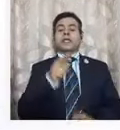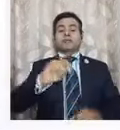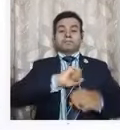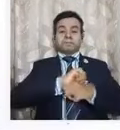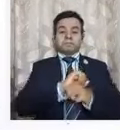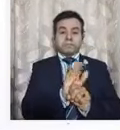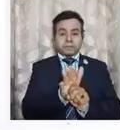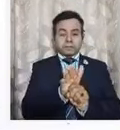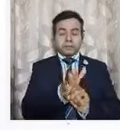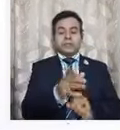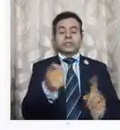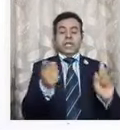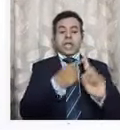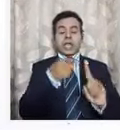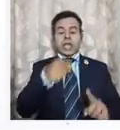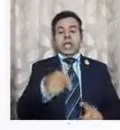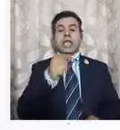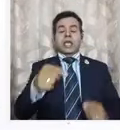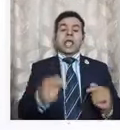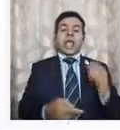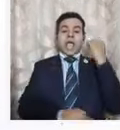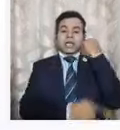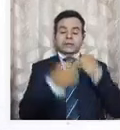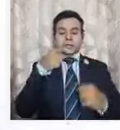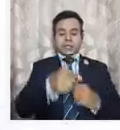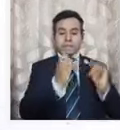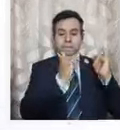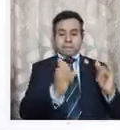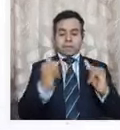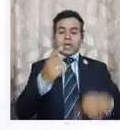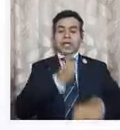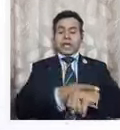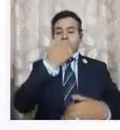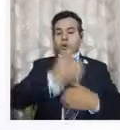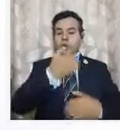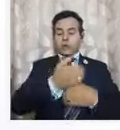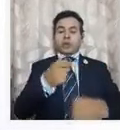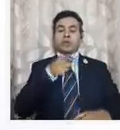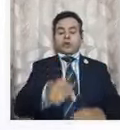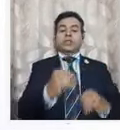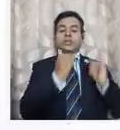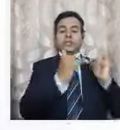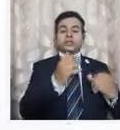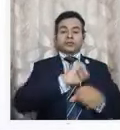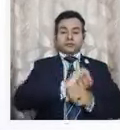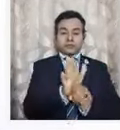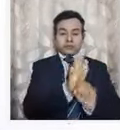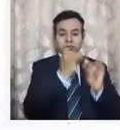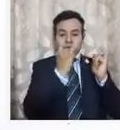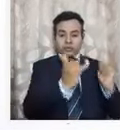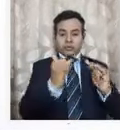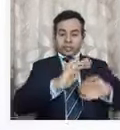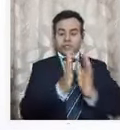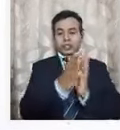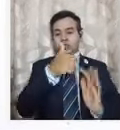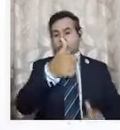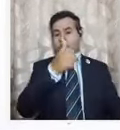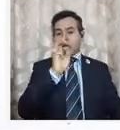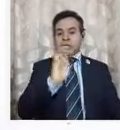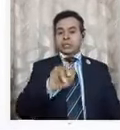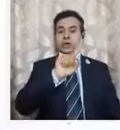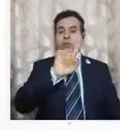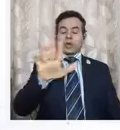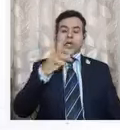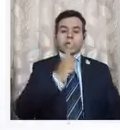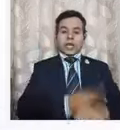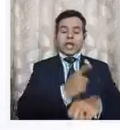1 জন। কোভিড ডেডিকেট হাসপাতালের বেড সংখ্যা বা শয্যা সংখ্যার তথ্য।